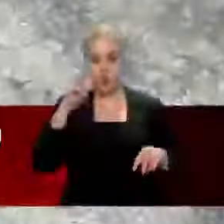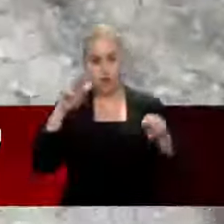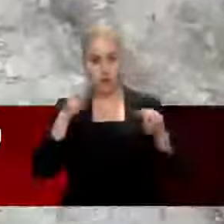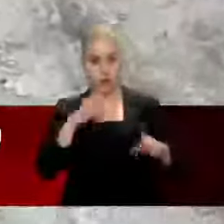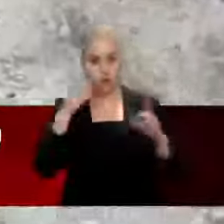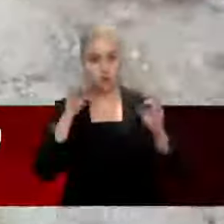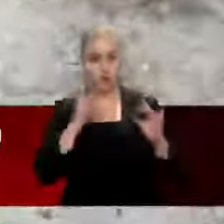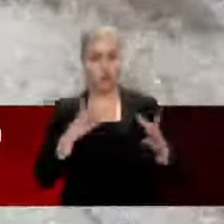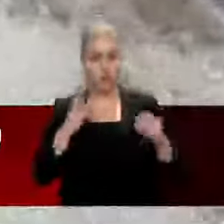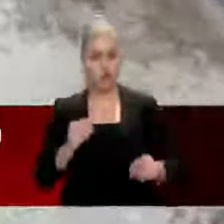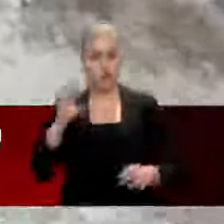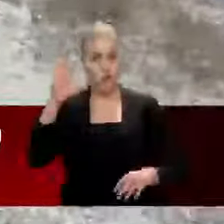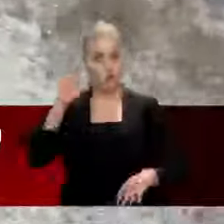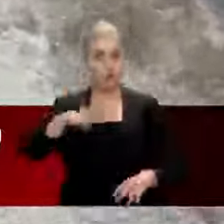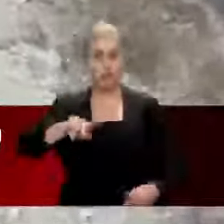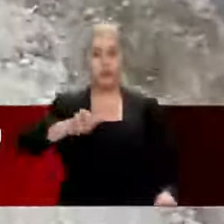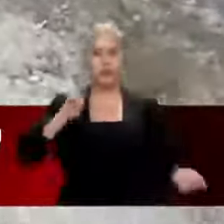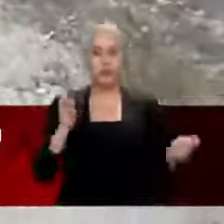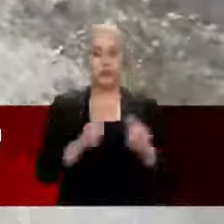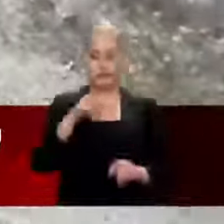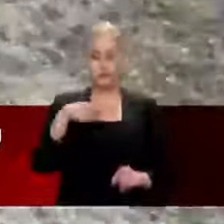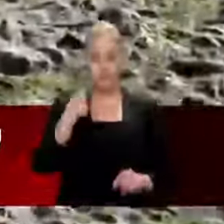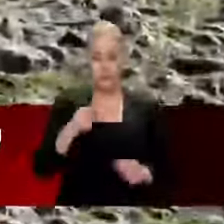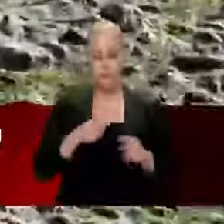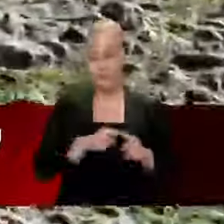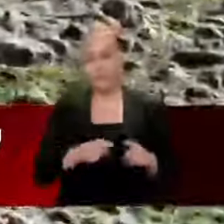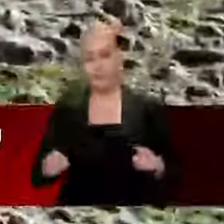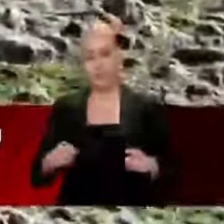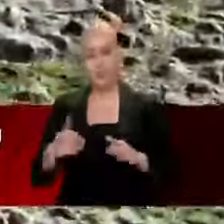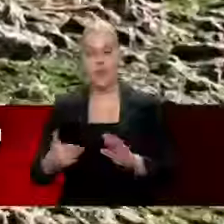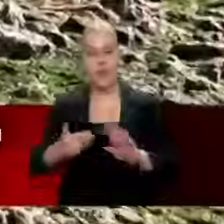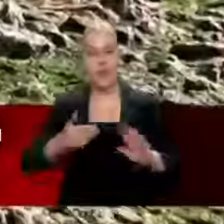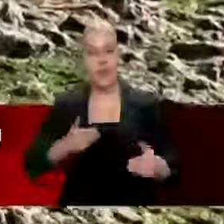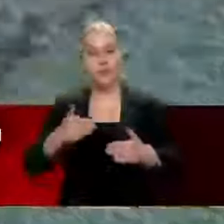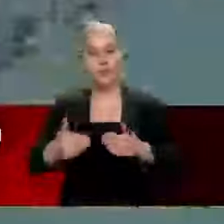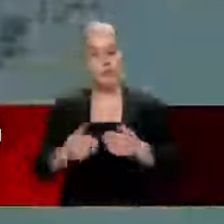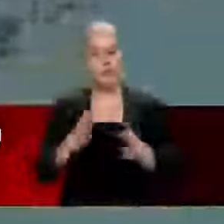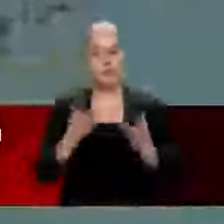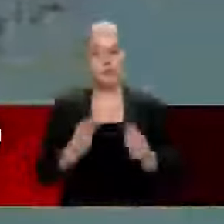çıkmıştı. Uzmanlar değişim için genel itibariyle gelgit hareketleridir dedi.